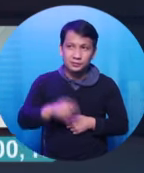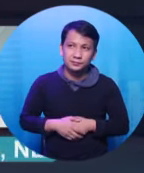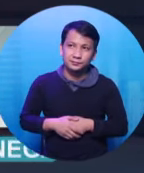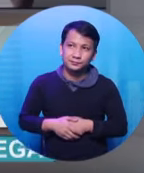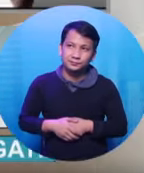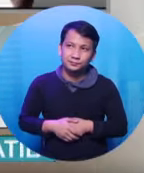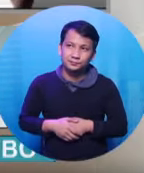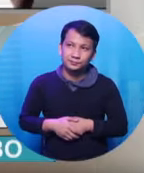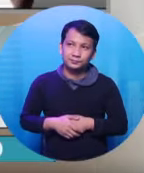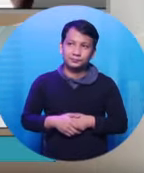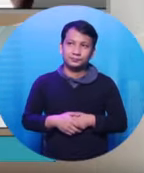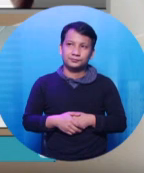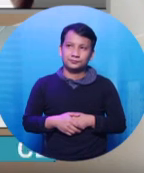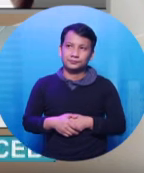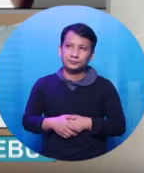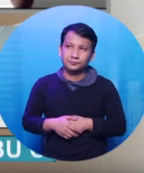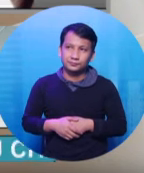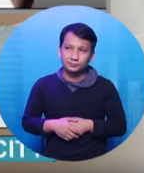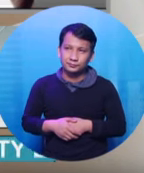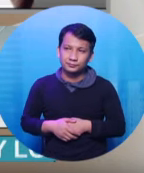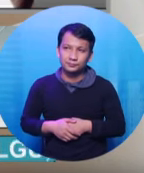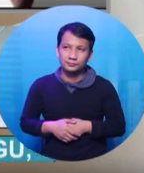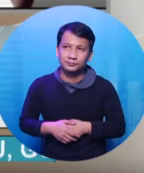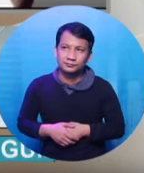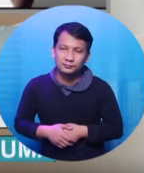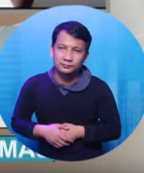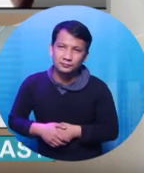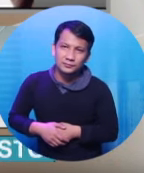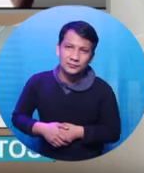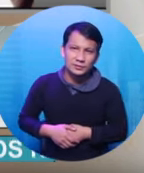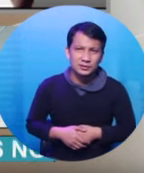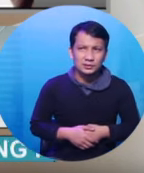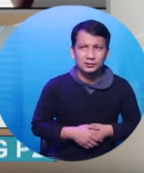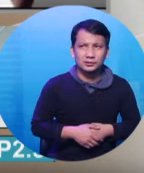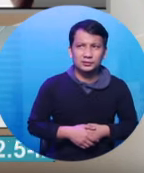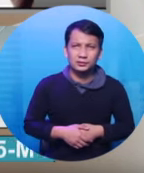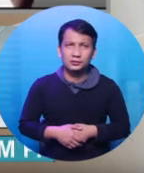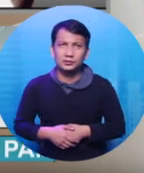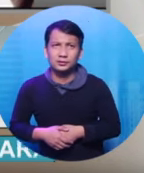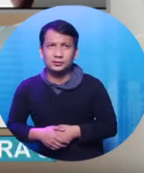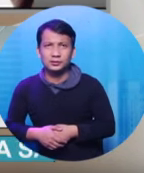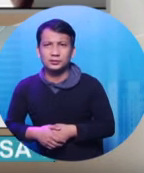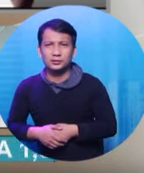tanghali. Magandang tanghali din, Sir Idol. Ma'am, ang laki ng